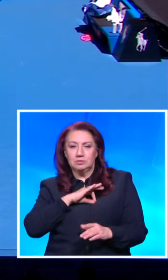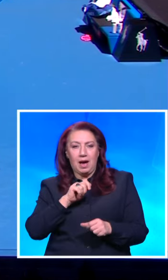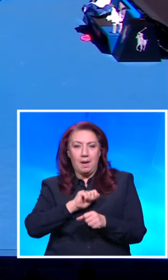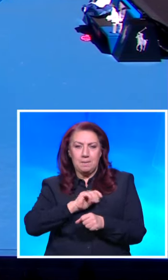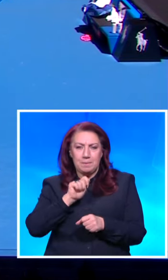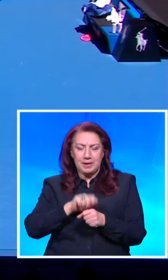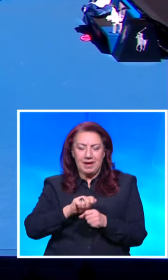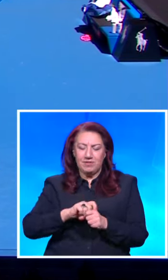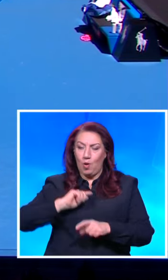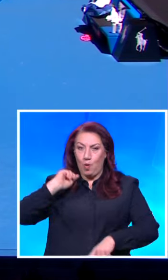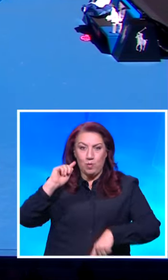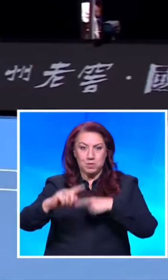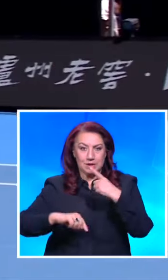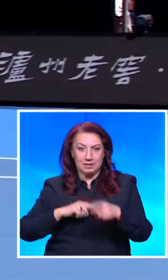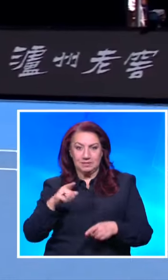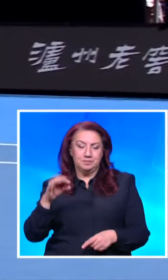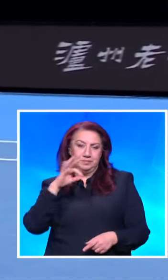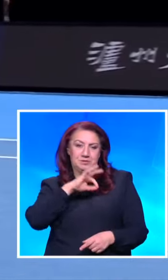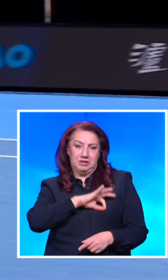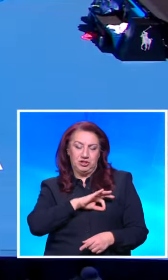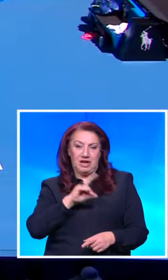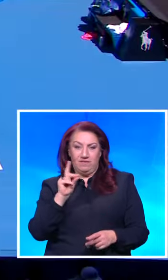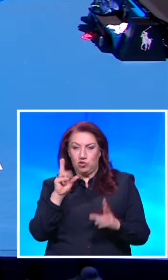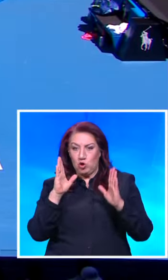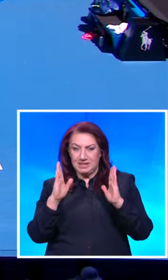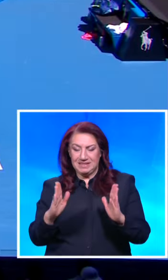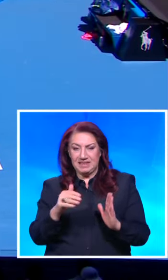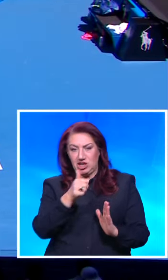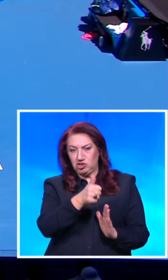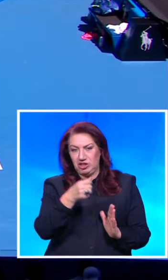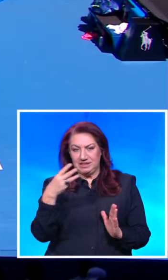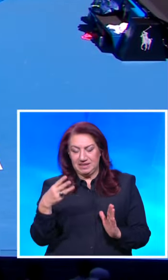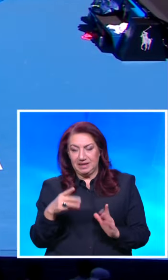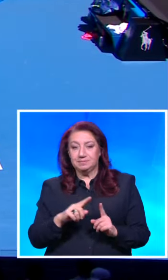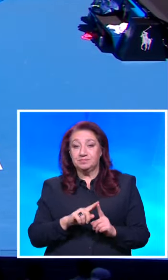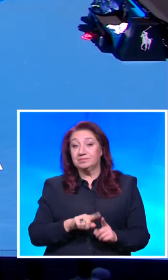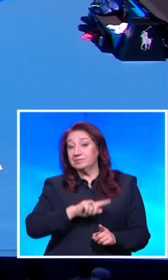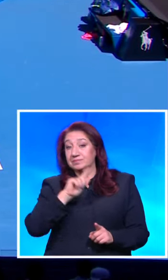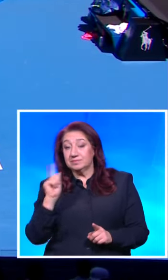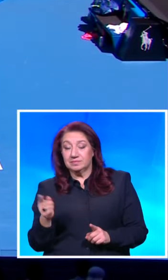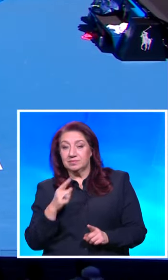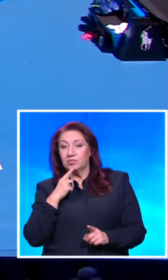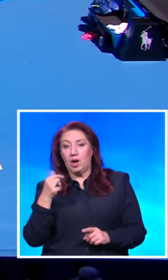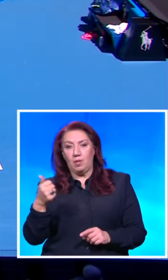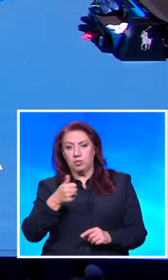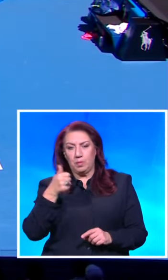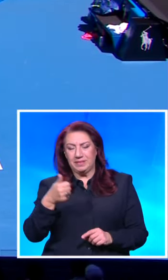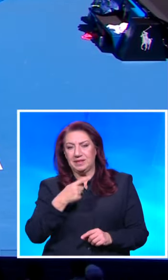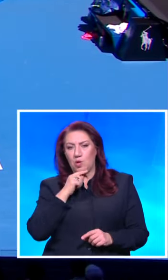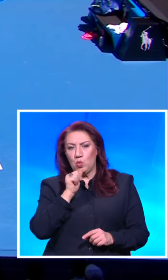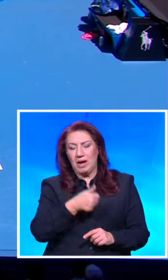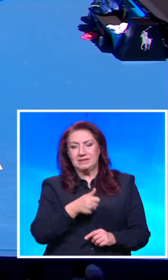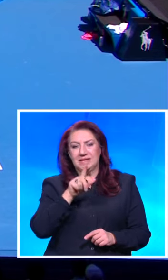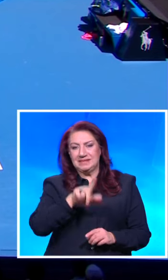обрат. Първата ни ракета спечели сета с 6-3, а след това се наложи над 70-я света унгарец с 7-6